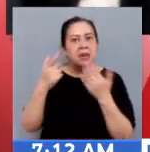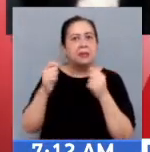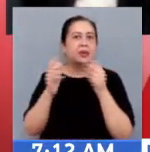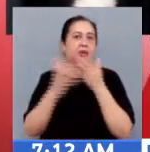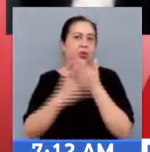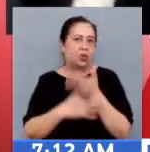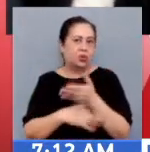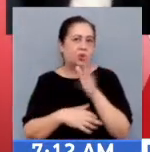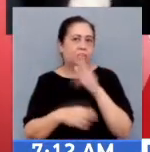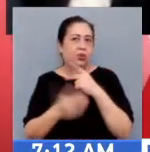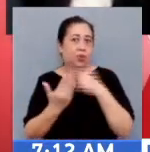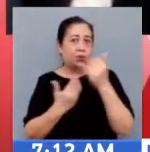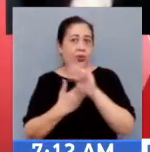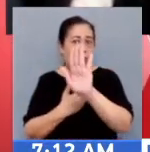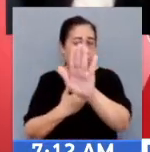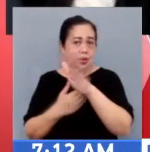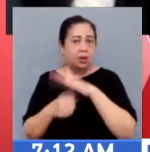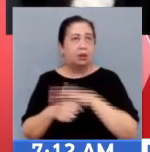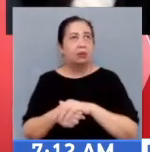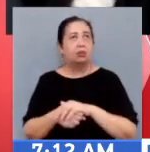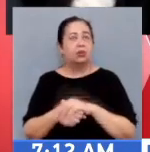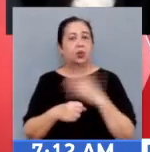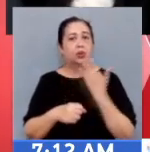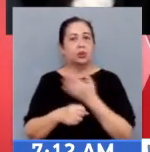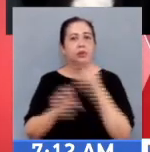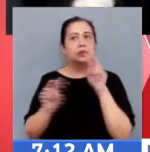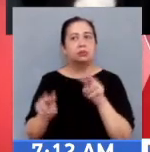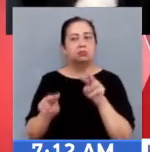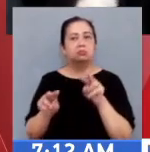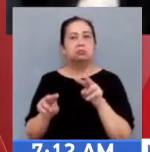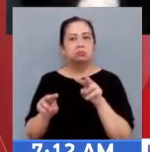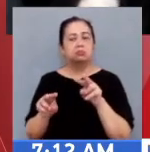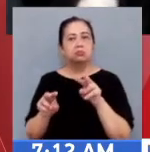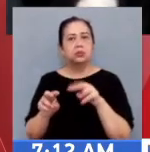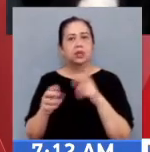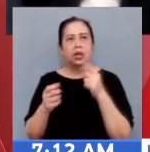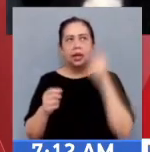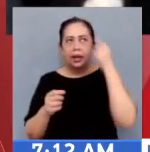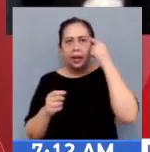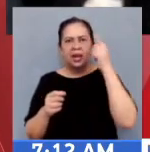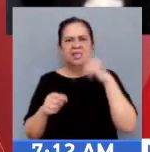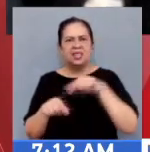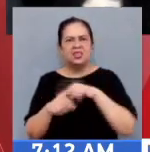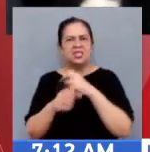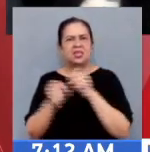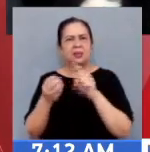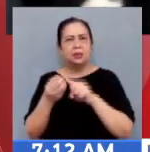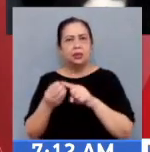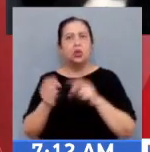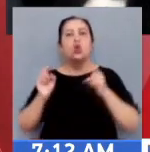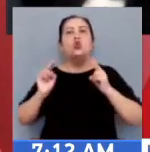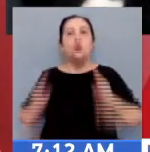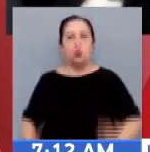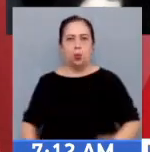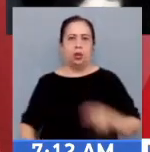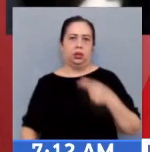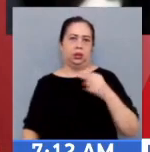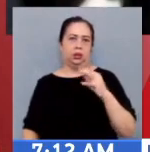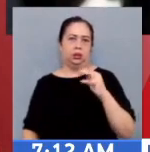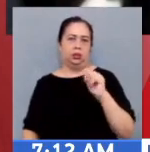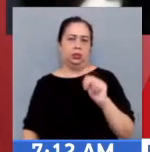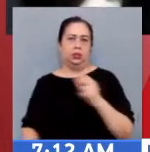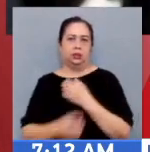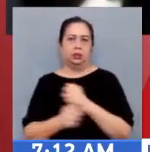ninyo, makita natin na ang notion ng national security is human security. Yun. Nako,